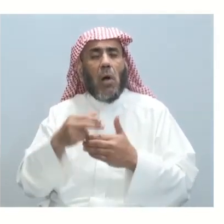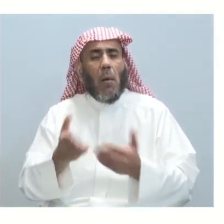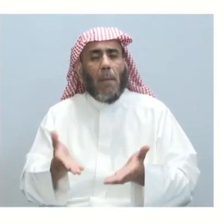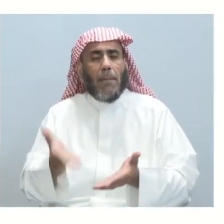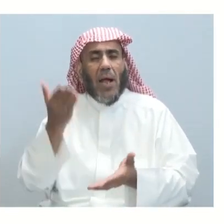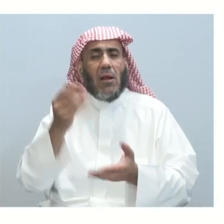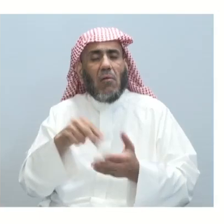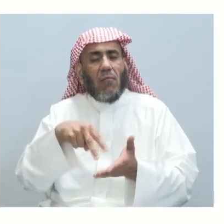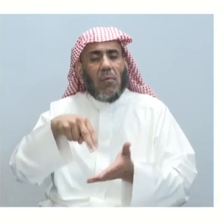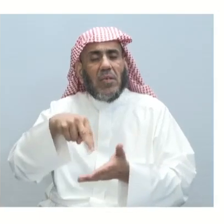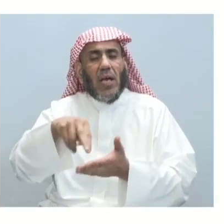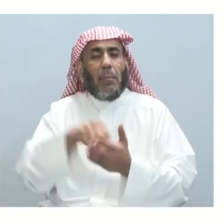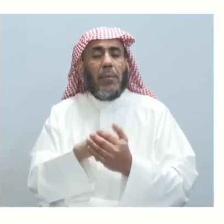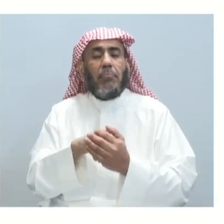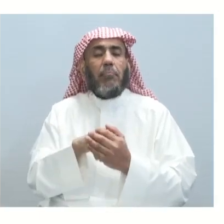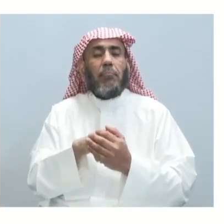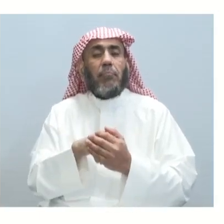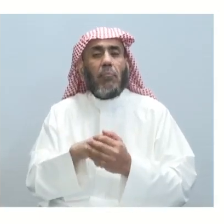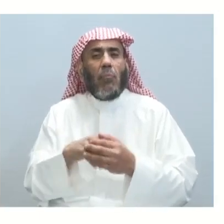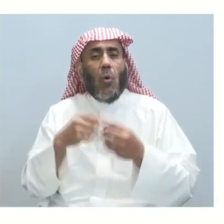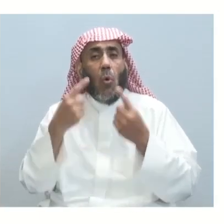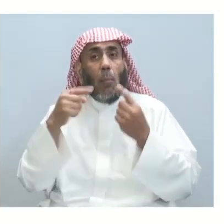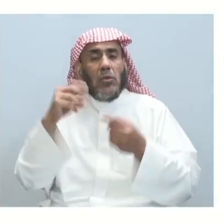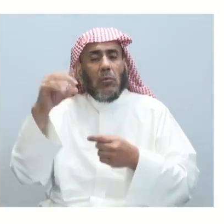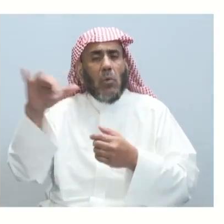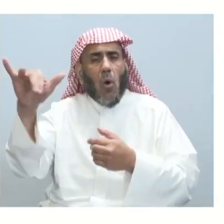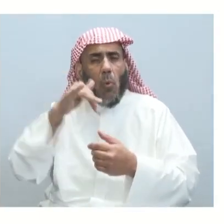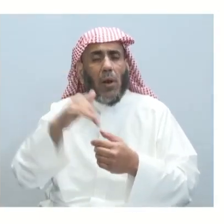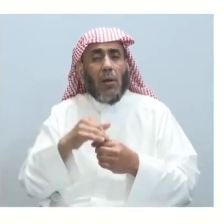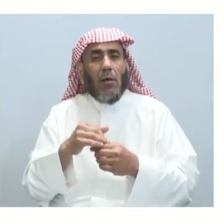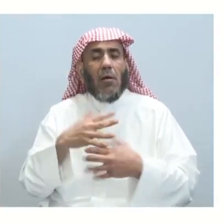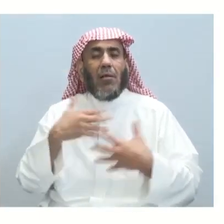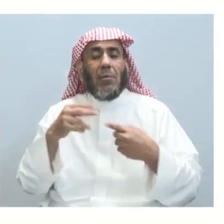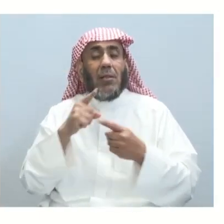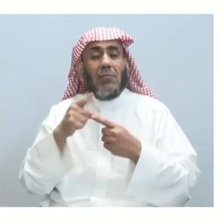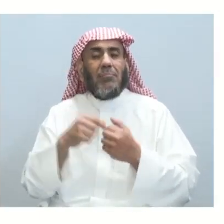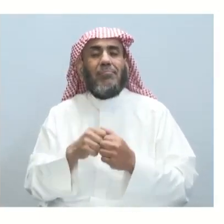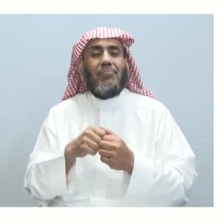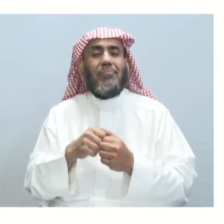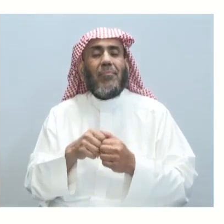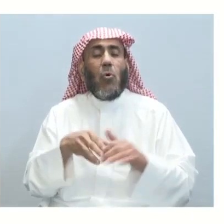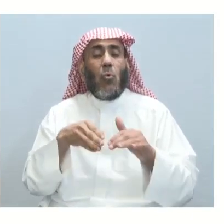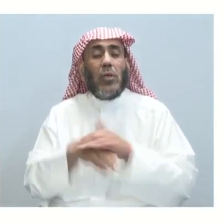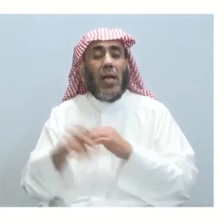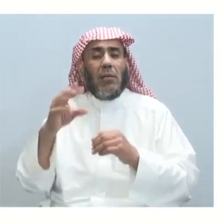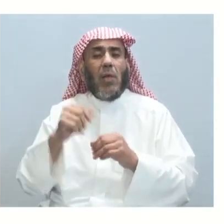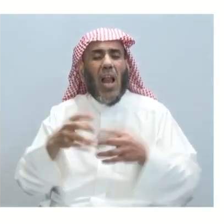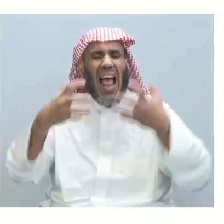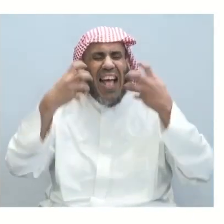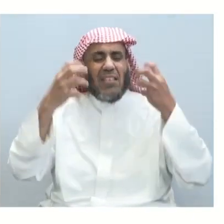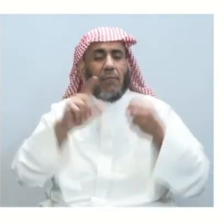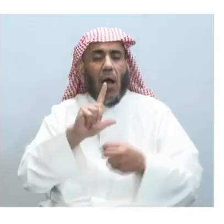مكانه فمشى غير بعيد فبصر بدمنه مقبلا نحوه فطابت نفسه بذلك ودخل دمنه على الاسد